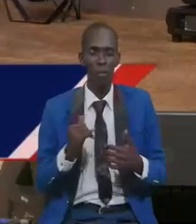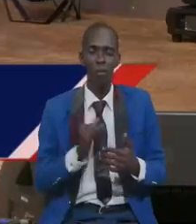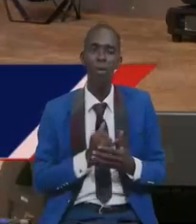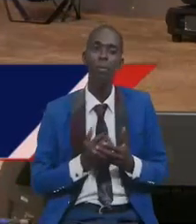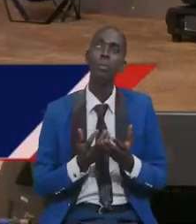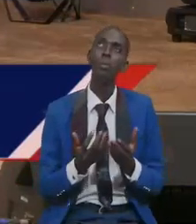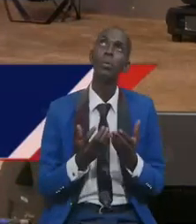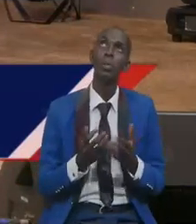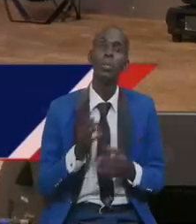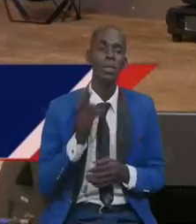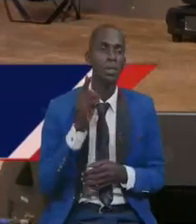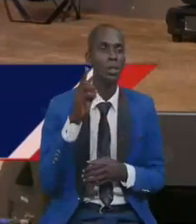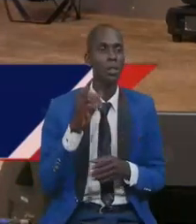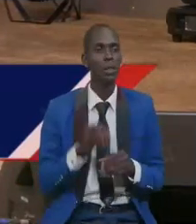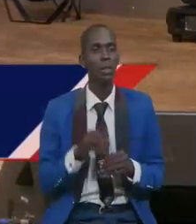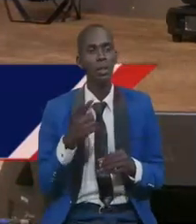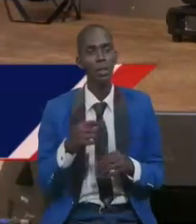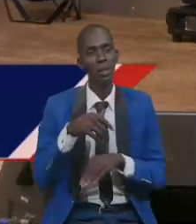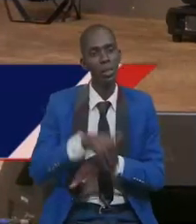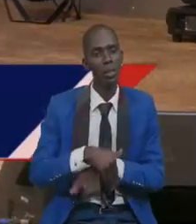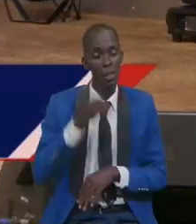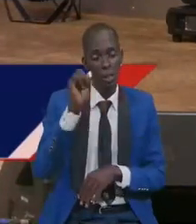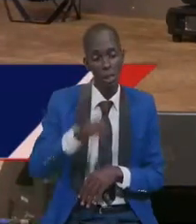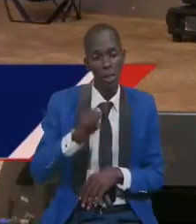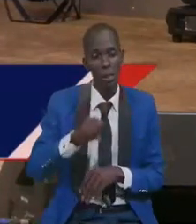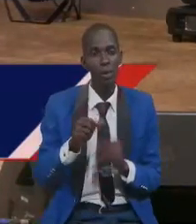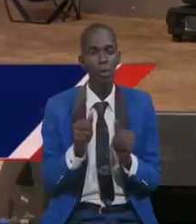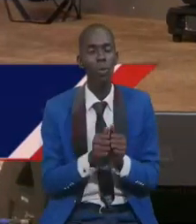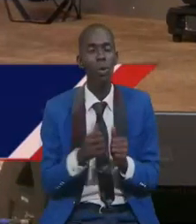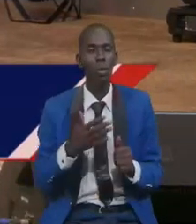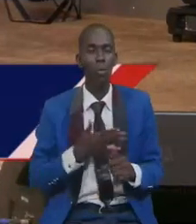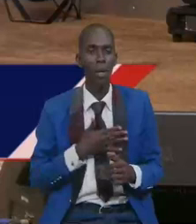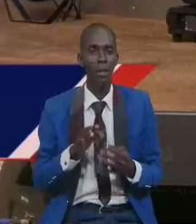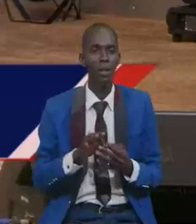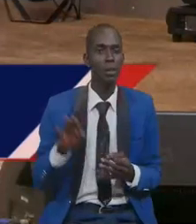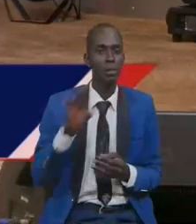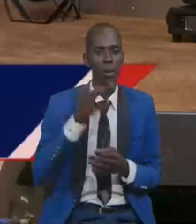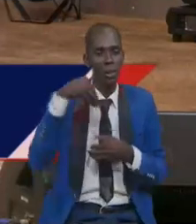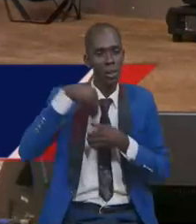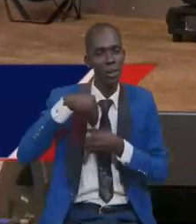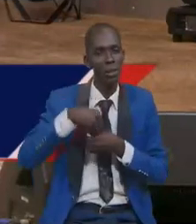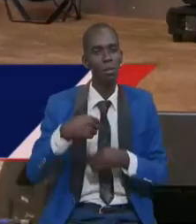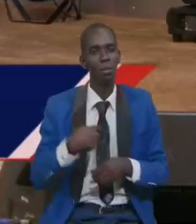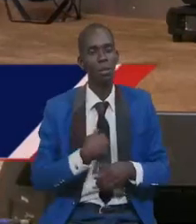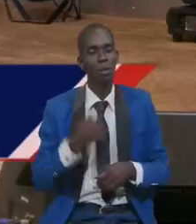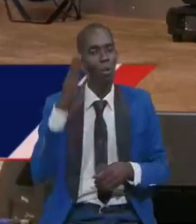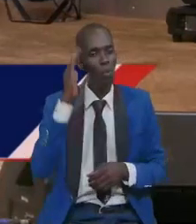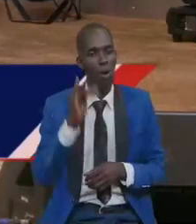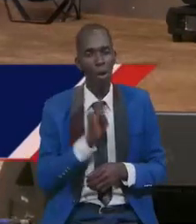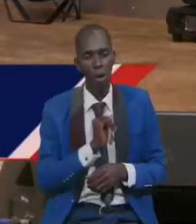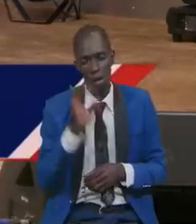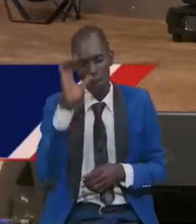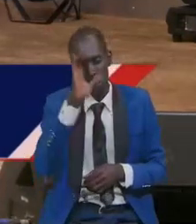Ésaïe 26, verset 9, il dit, « Mon âme te désire pendant la nuit, et mon esprit te cherche au-dedans de